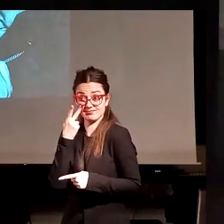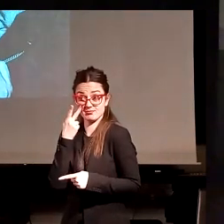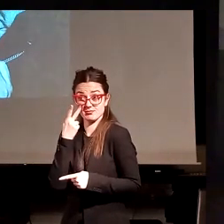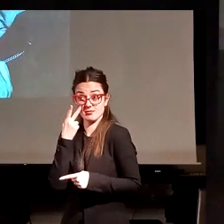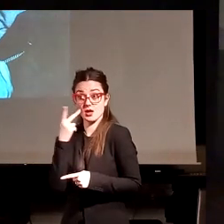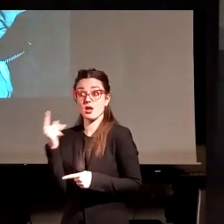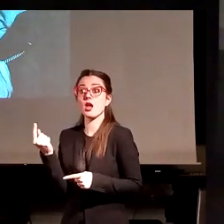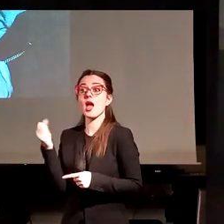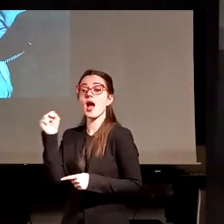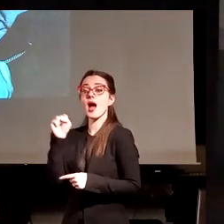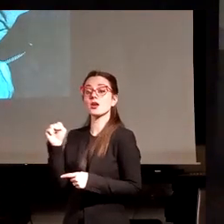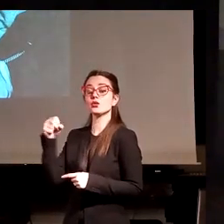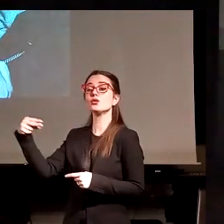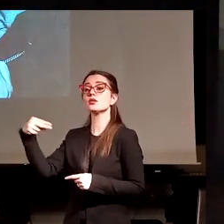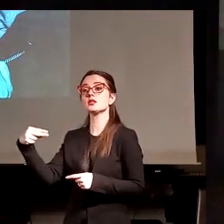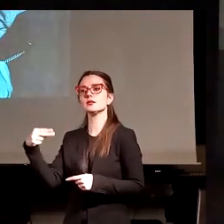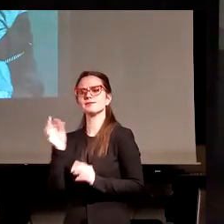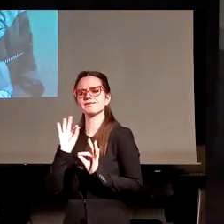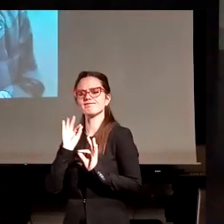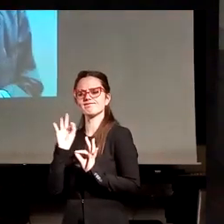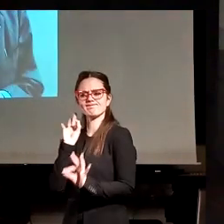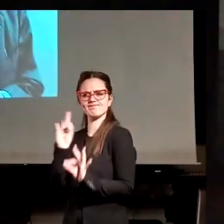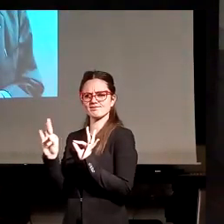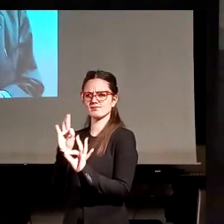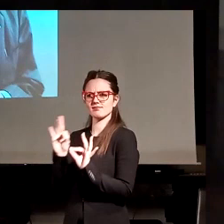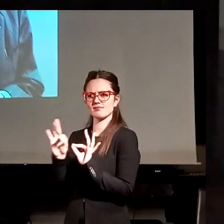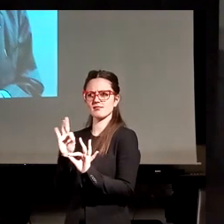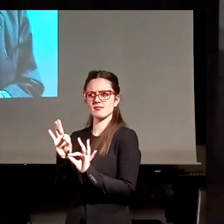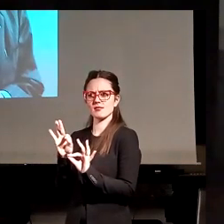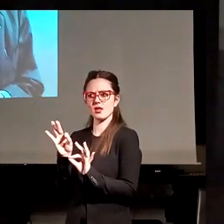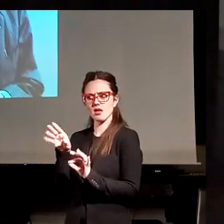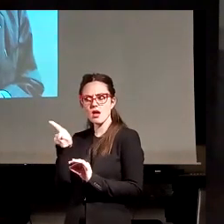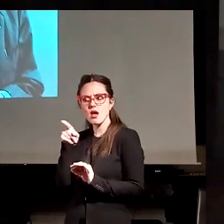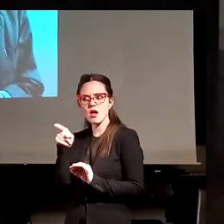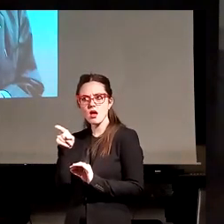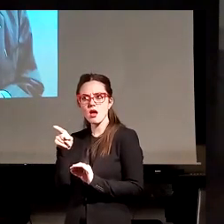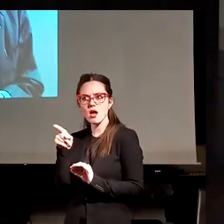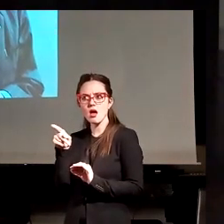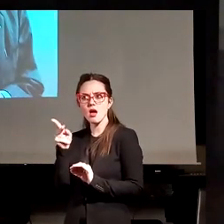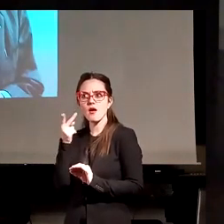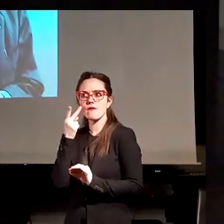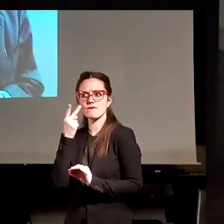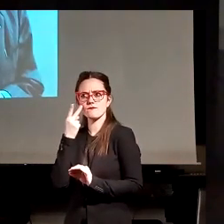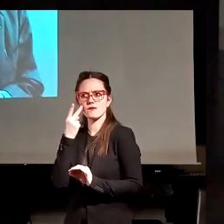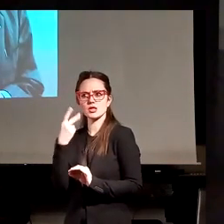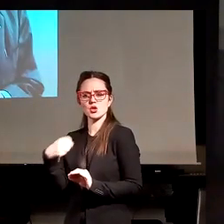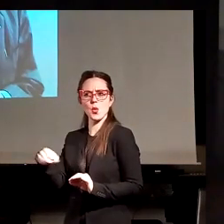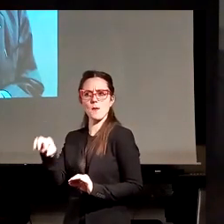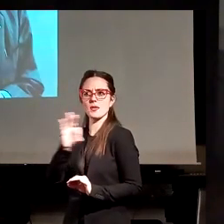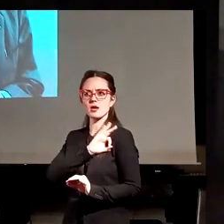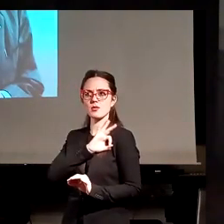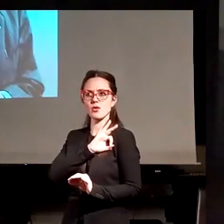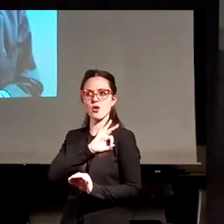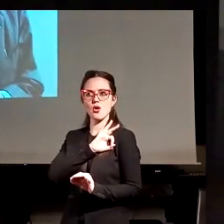hartog movies gli rimproverò in una riunione di aver appreso un premio da dada c'è che in realtà era un